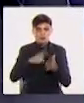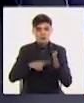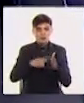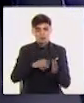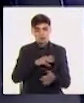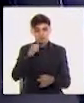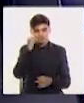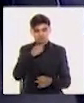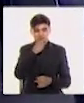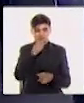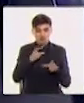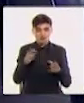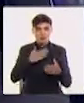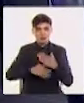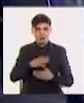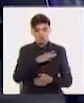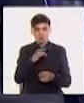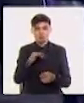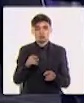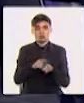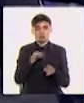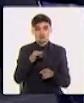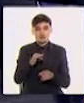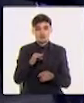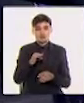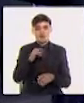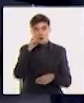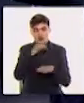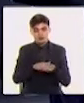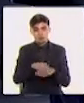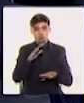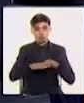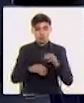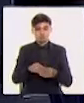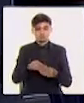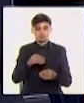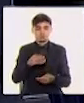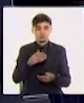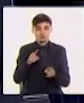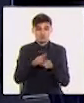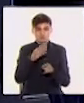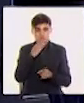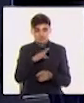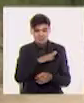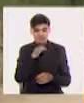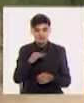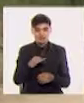қариялары қуанғаннан тіпті қала әкімінің қолын да сүйіп талай мәрте алғыстарын жаудырыпты.